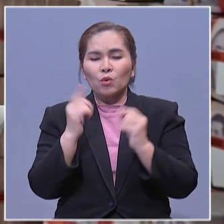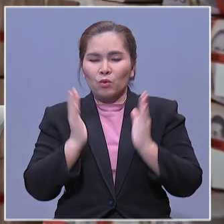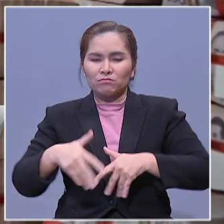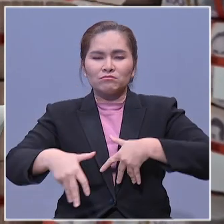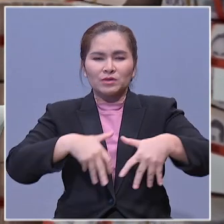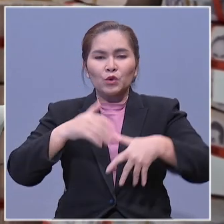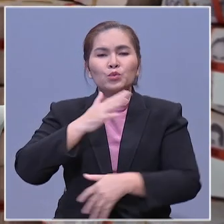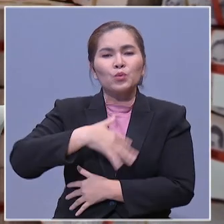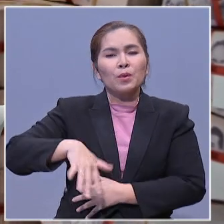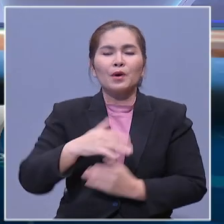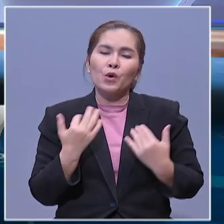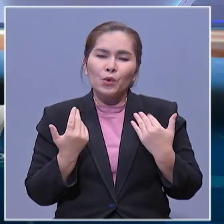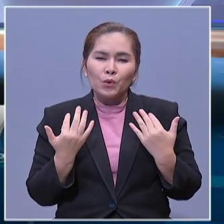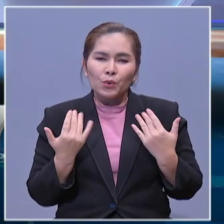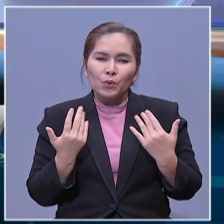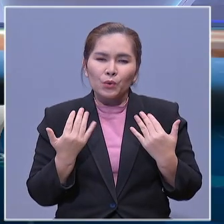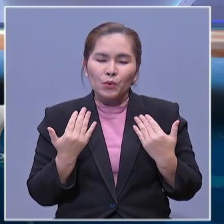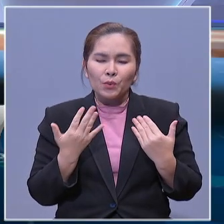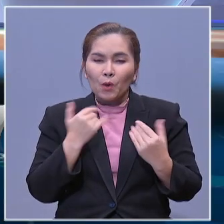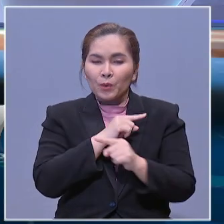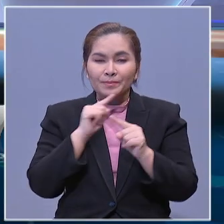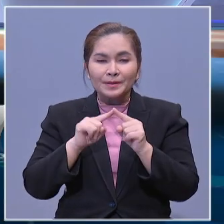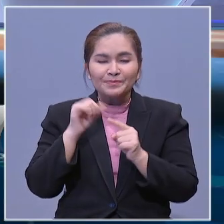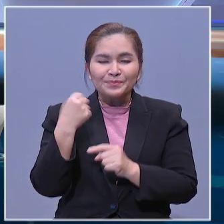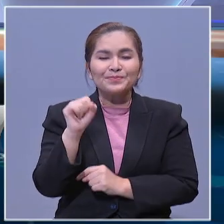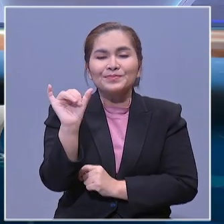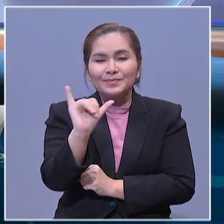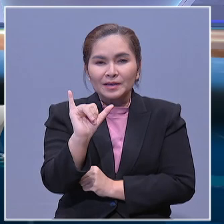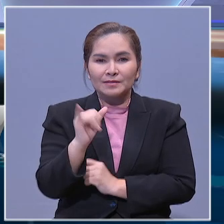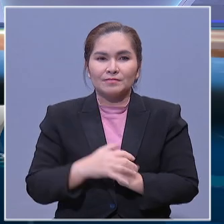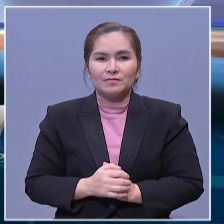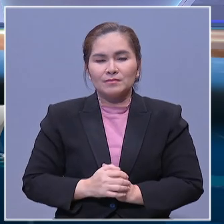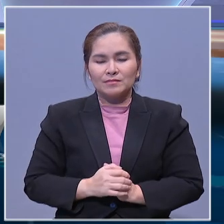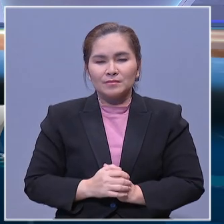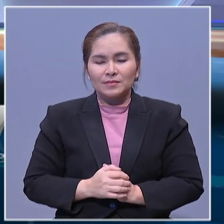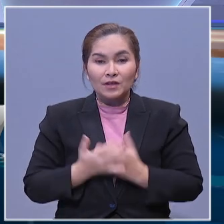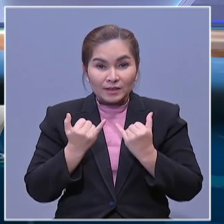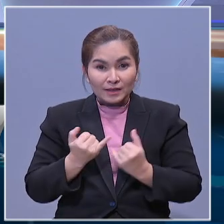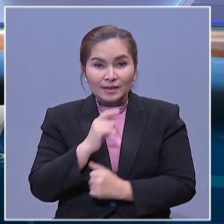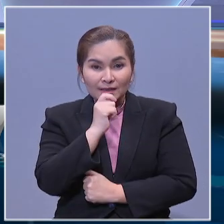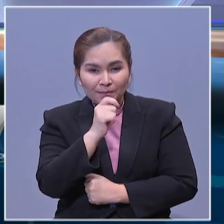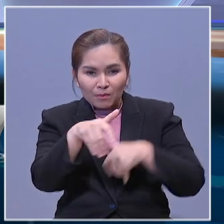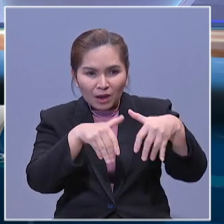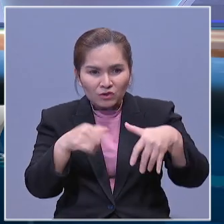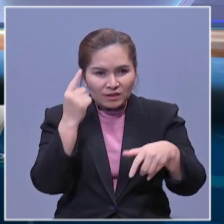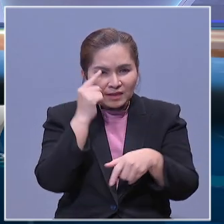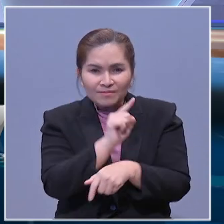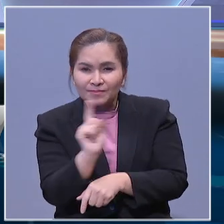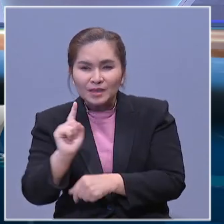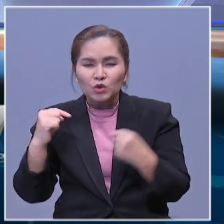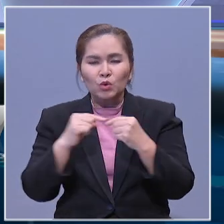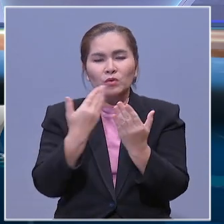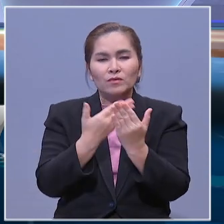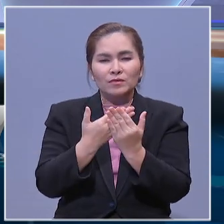างๆที่เรารอยังไม่ถึงวันที่10สักทีก็ไปถามประชาชนว่าคิดเห็นยังไงโครงงาน